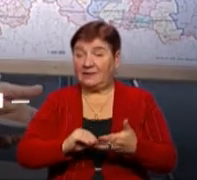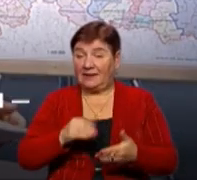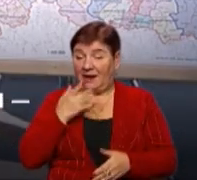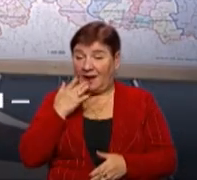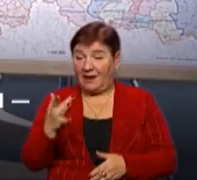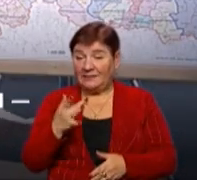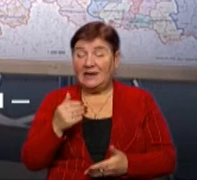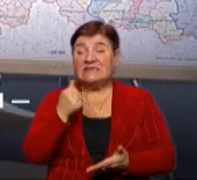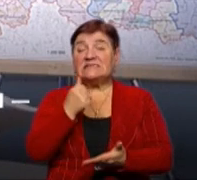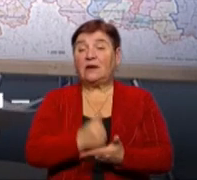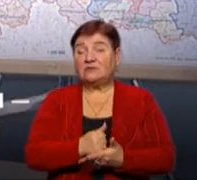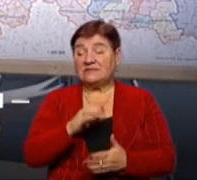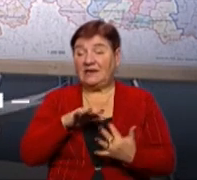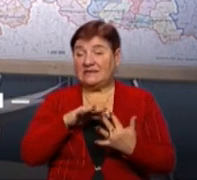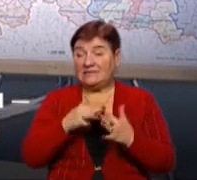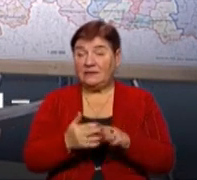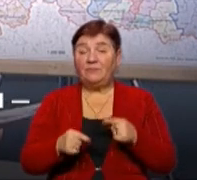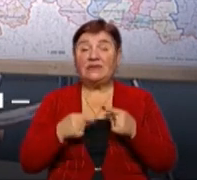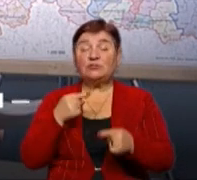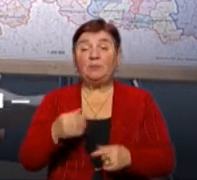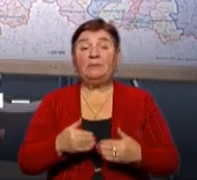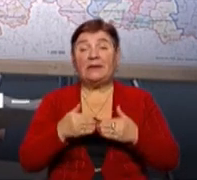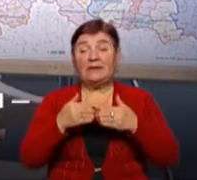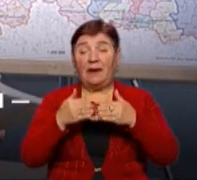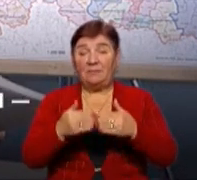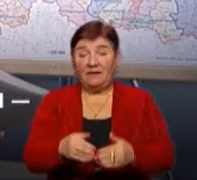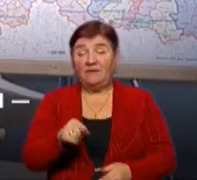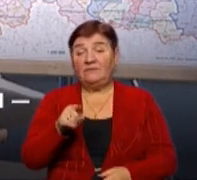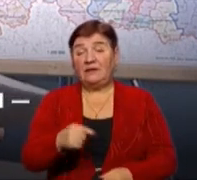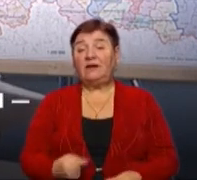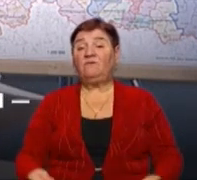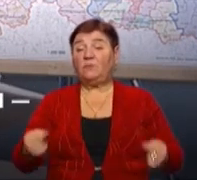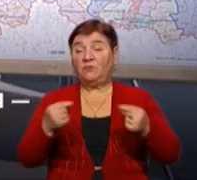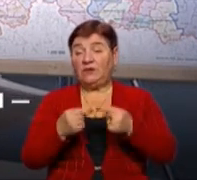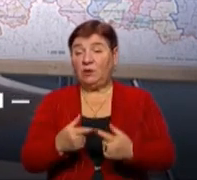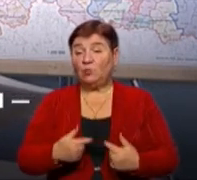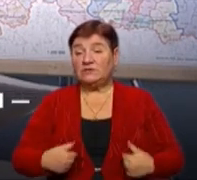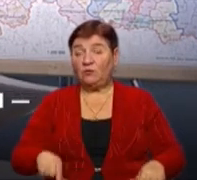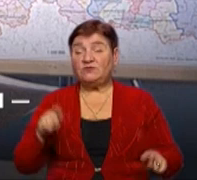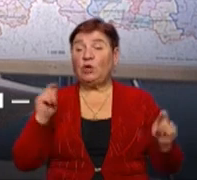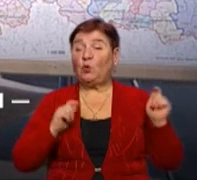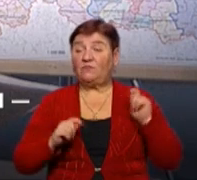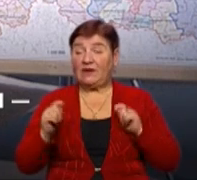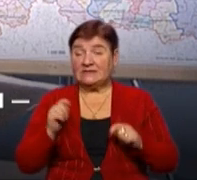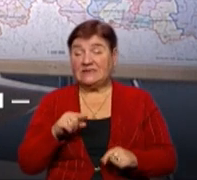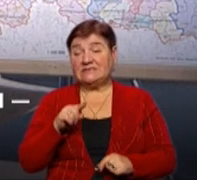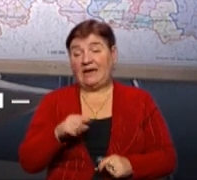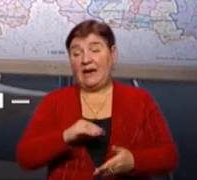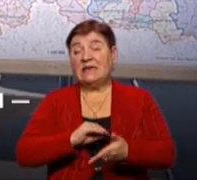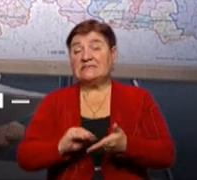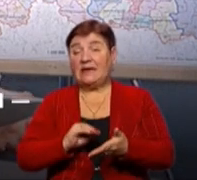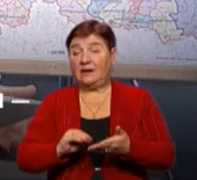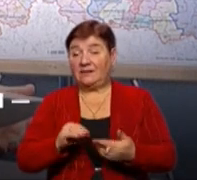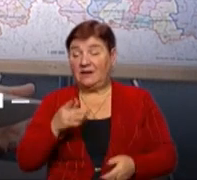обирати старости сіл, яких ми наступними етапами зберемо на їхні відповідні установчі конференції цих